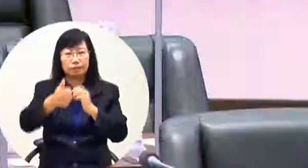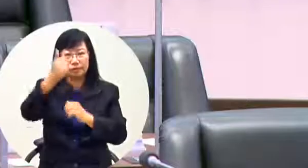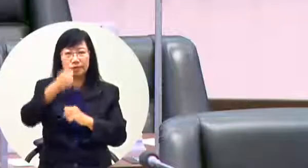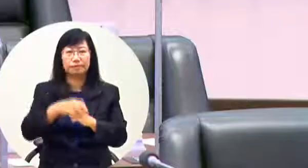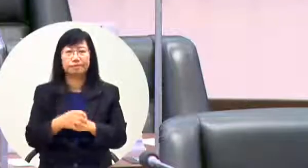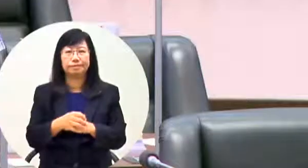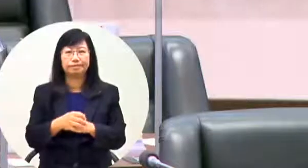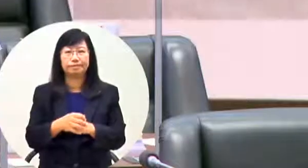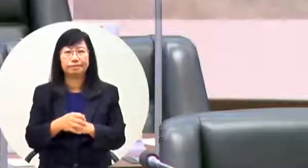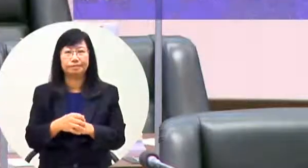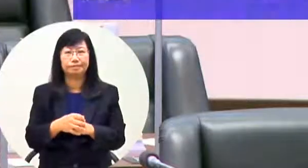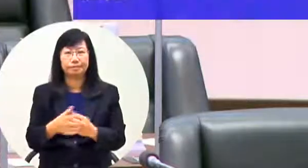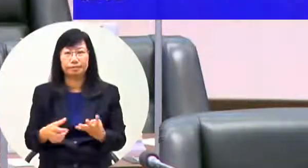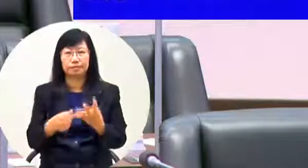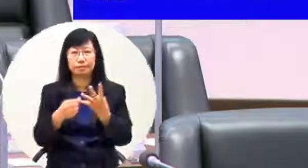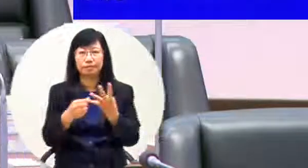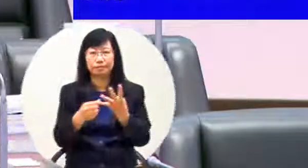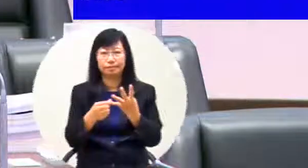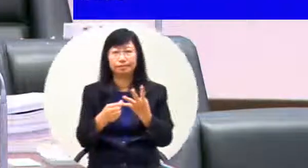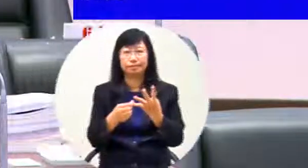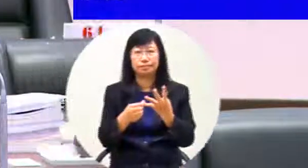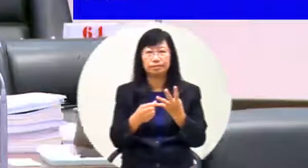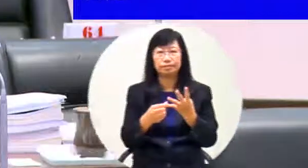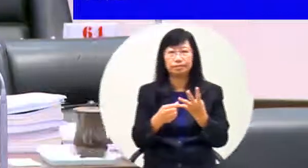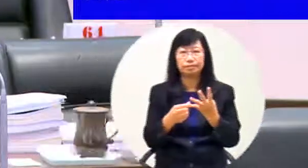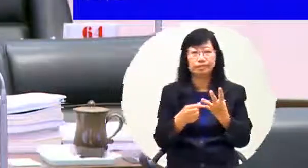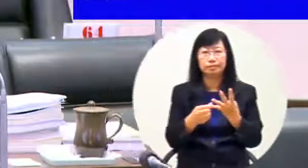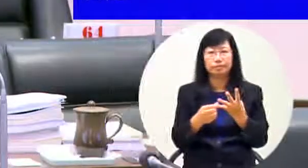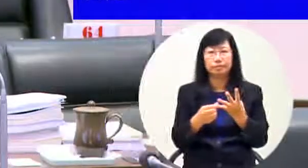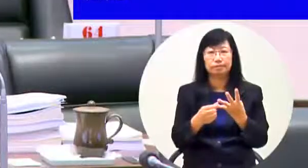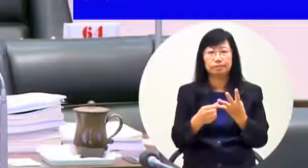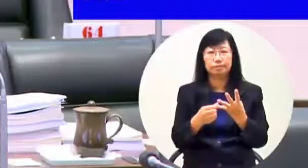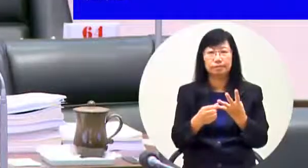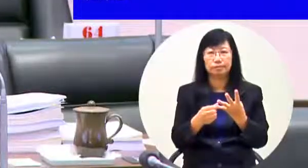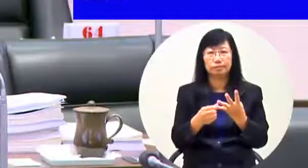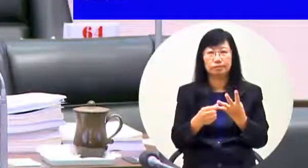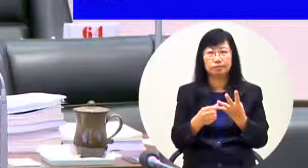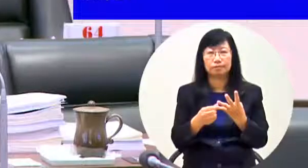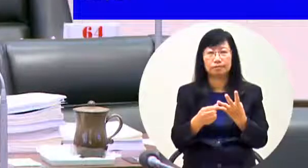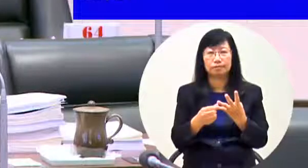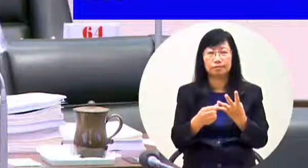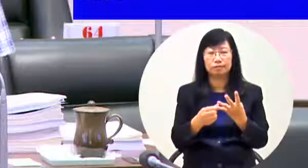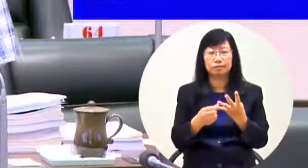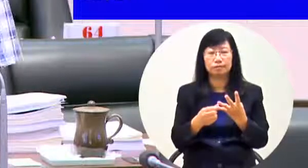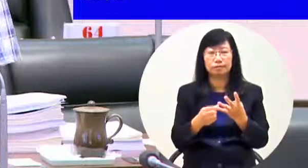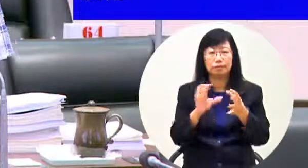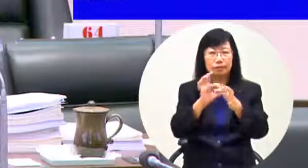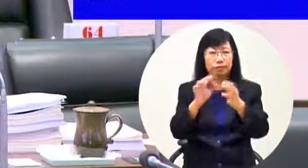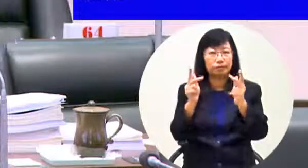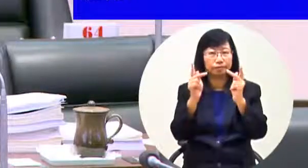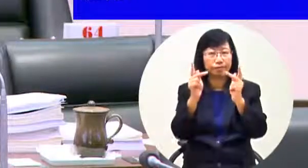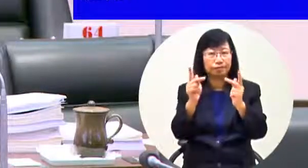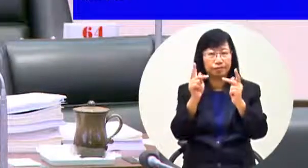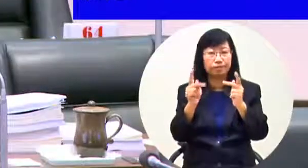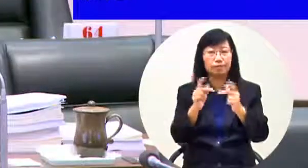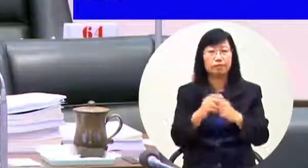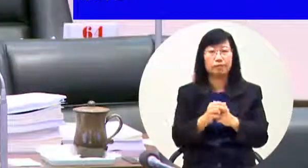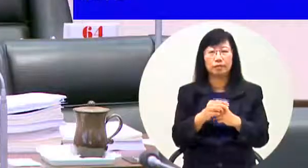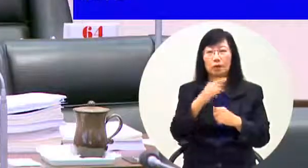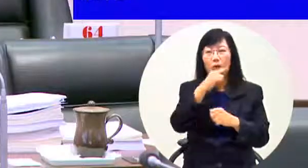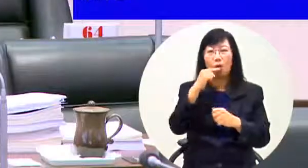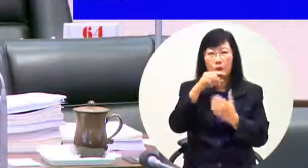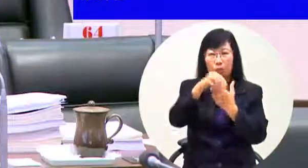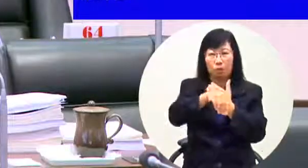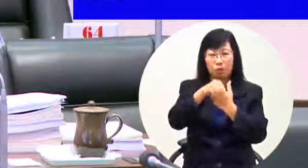第四个案哈。就是我们的捷运，除了红旗两线之后，第三